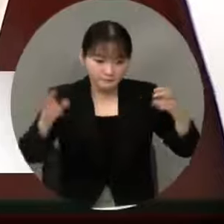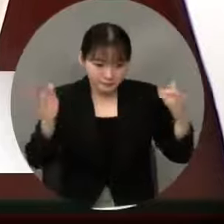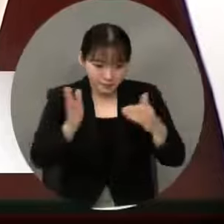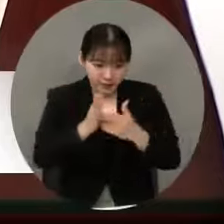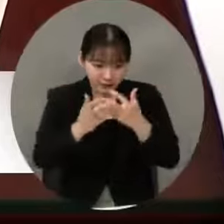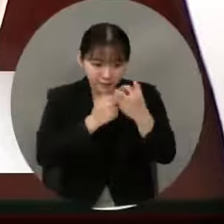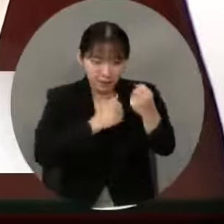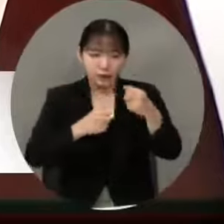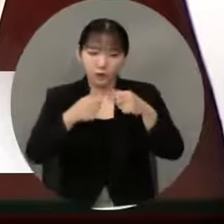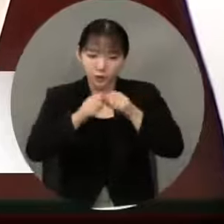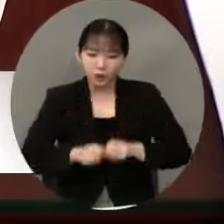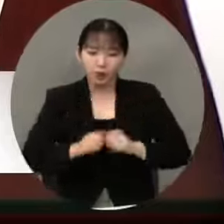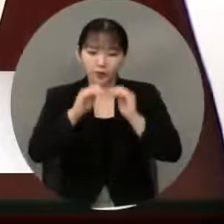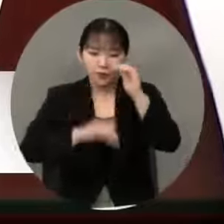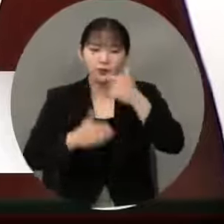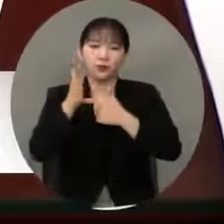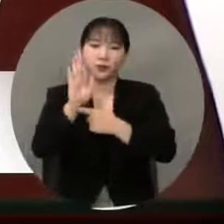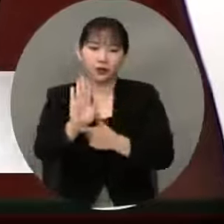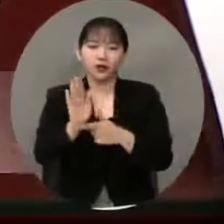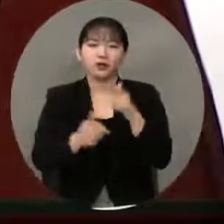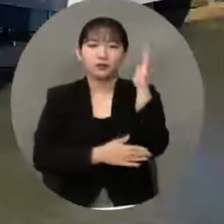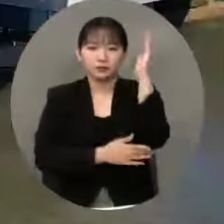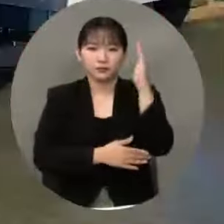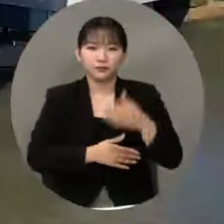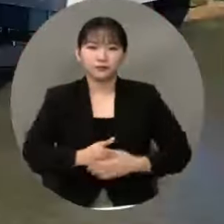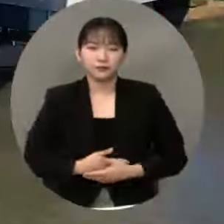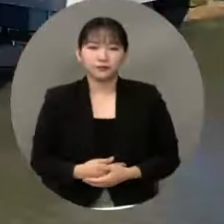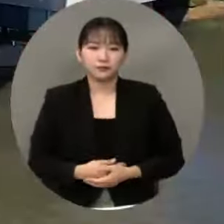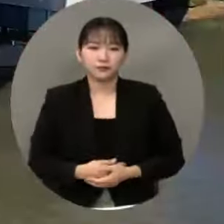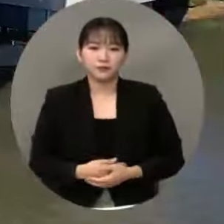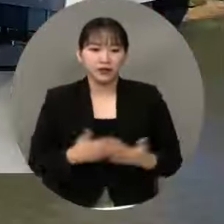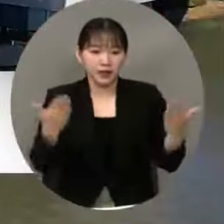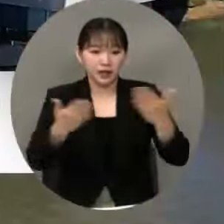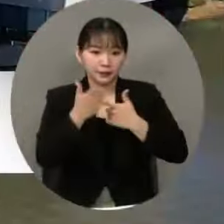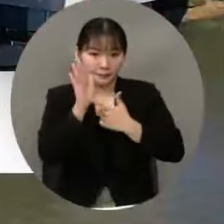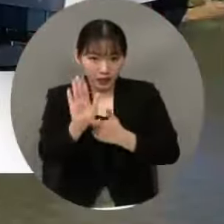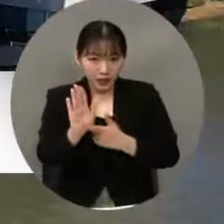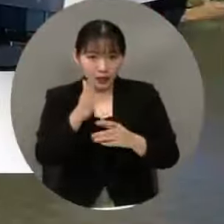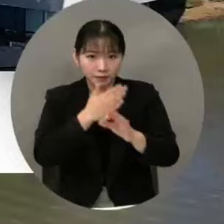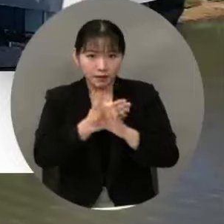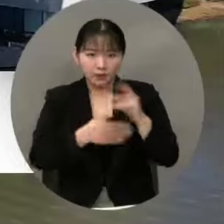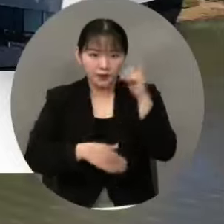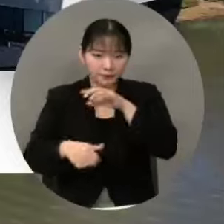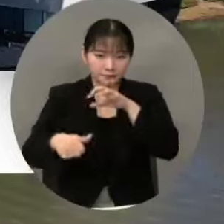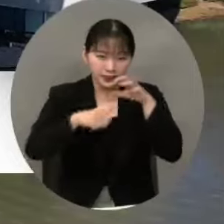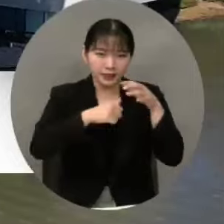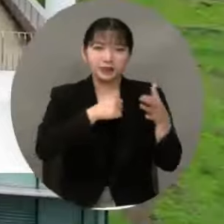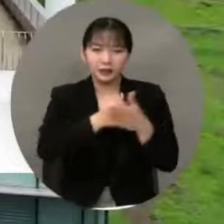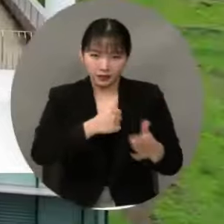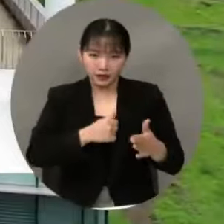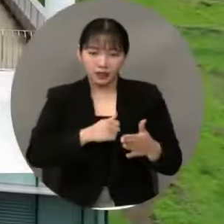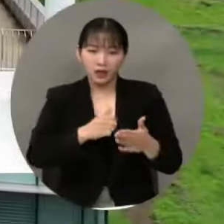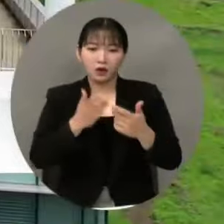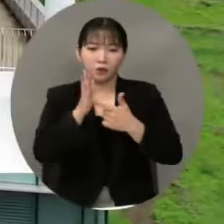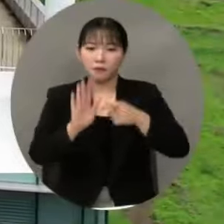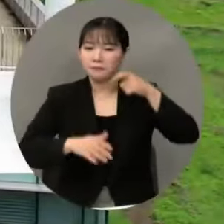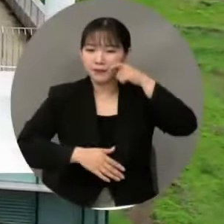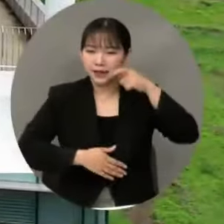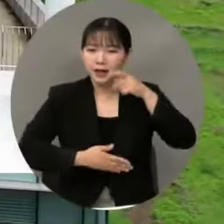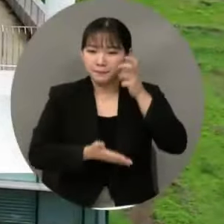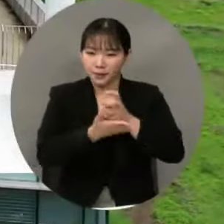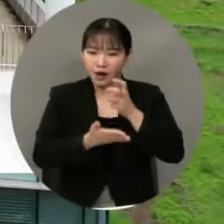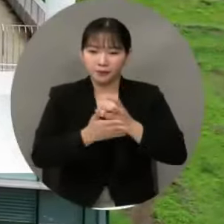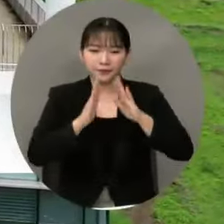대로 자세한 내용을 공개하겠다고도 밝혔습니다. 용역을 공개하면 악용될 수도 있기 때문에 공개할 수 없다던